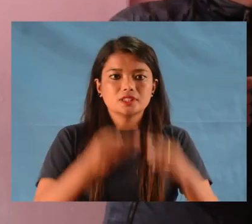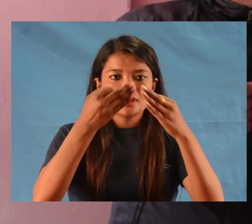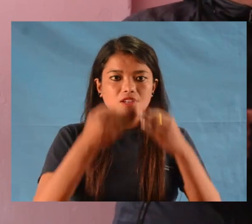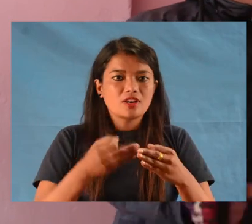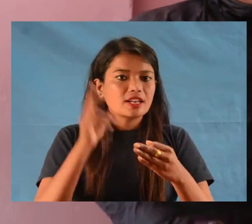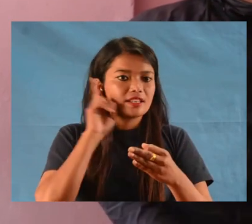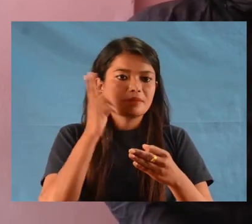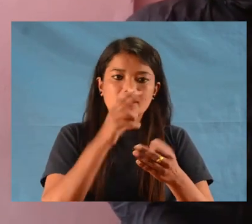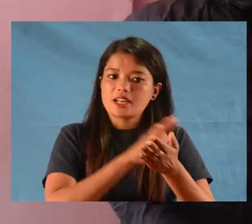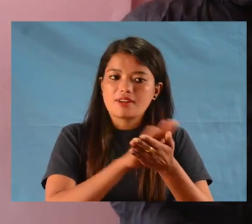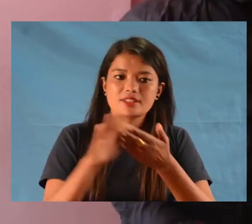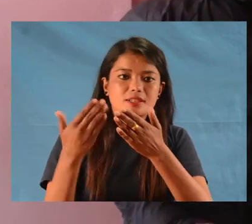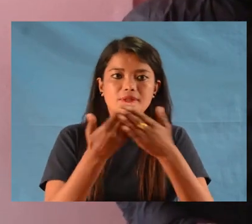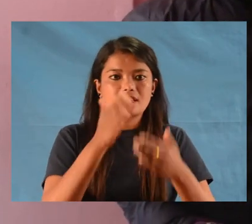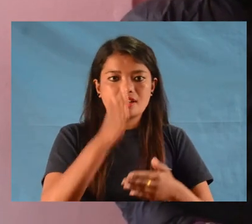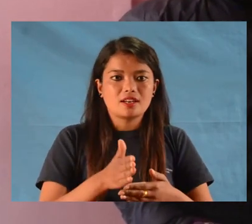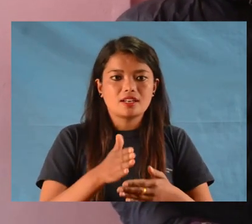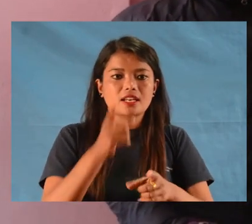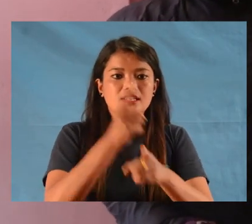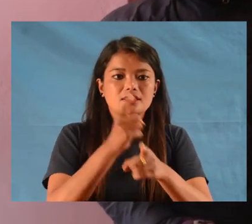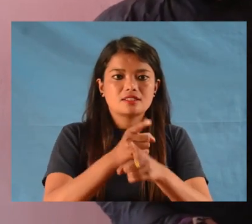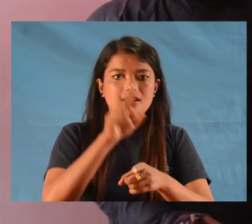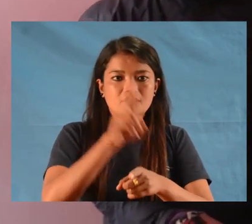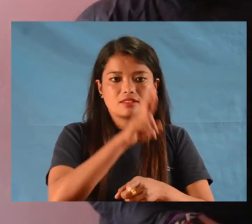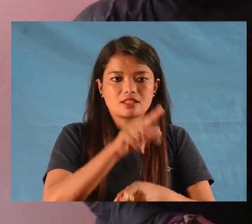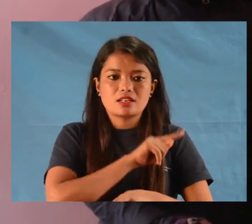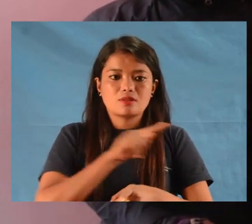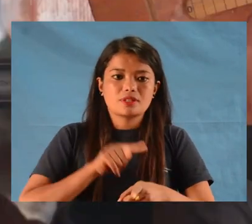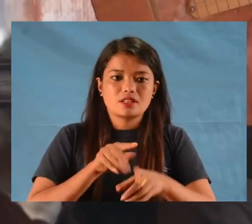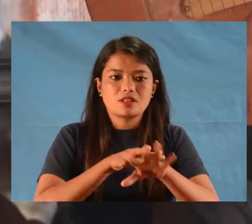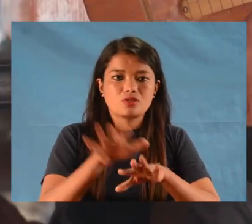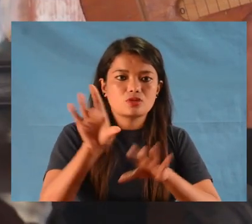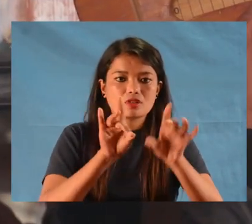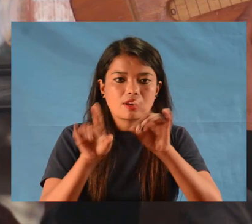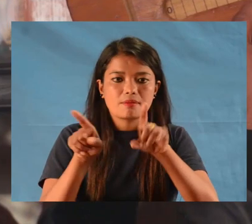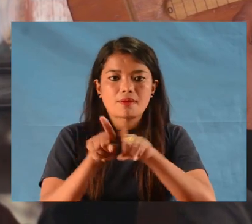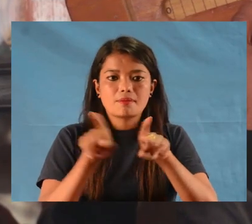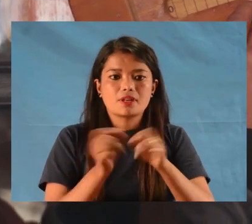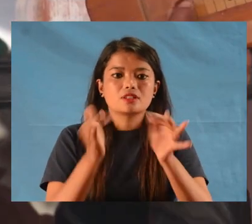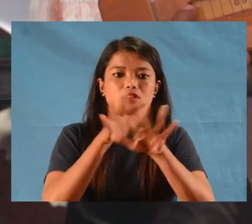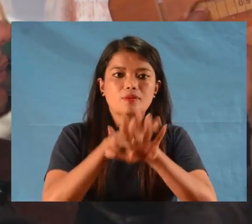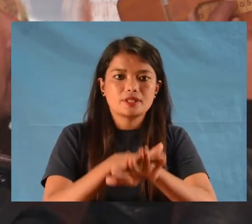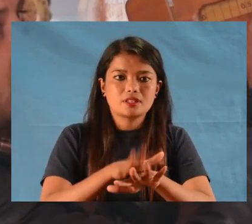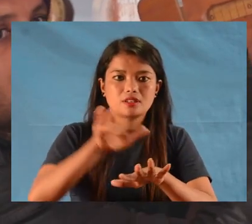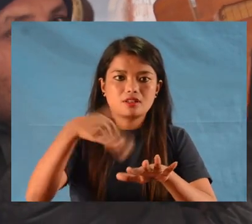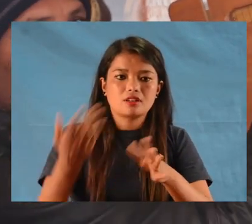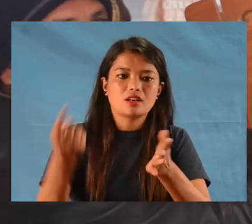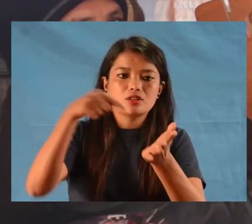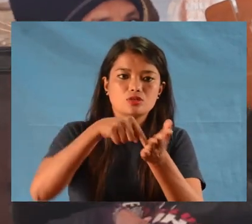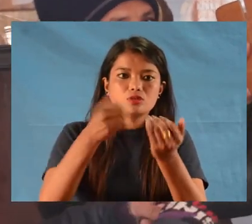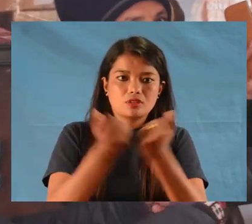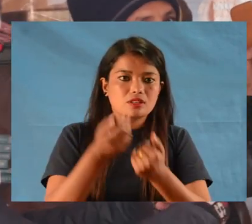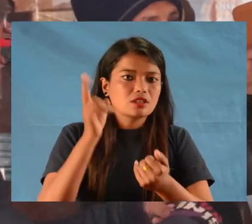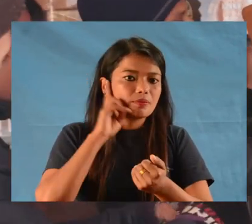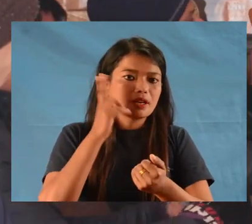दहुलागेरी बहीरा आवाशे बिद्यालाएले सिच्चक तथा कर्मचारी हरुको चयानमा पनी समावेशी करनलाई लागु गर्दे